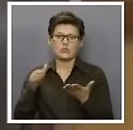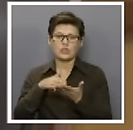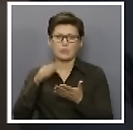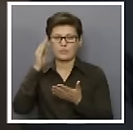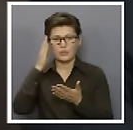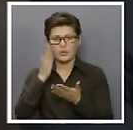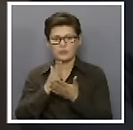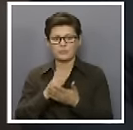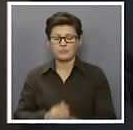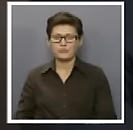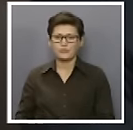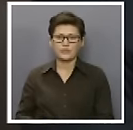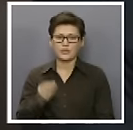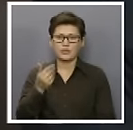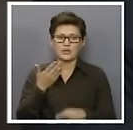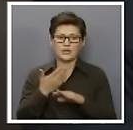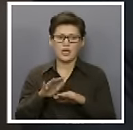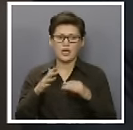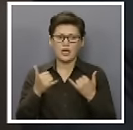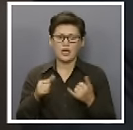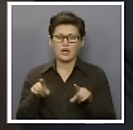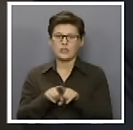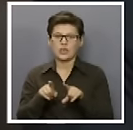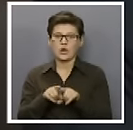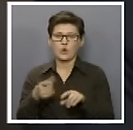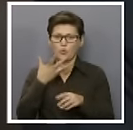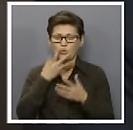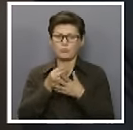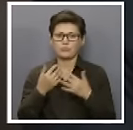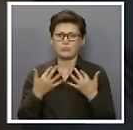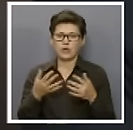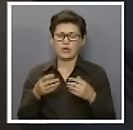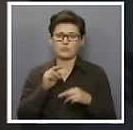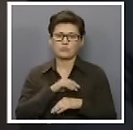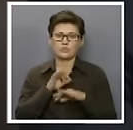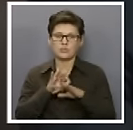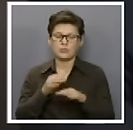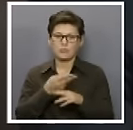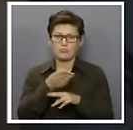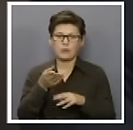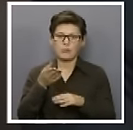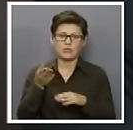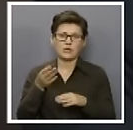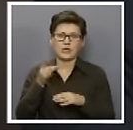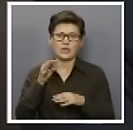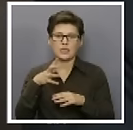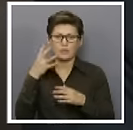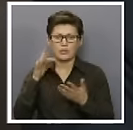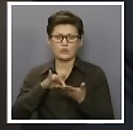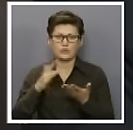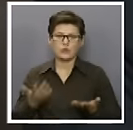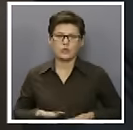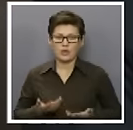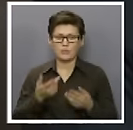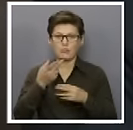білем. Финансовый сектор, он работает. Қаржы секторы өз тұтынушылары үшін жұмыс істейді. Ал біздің клиенттер Алматы қаласының тұрғындары,